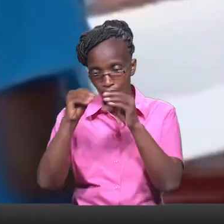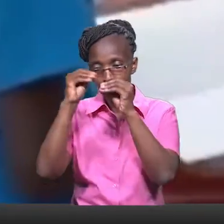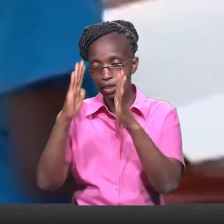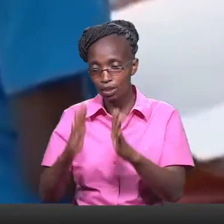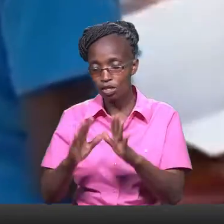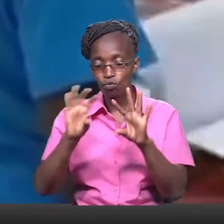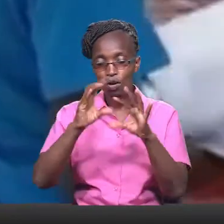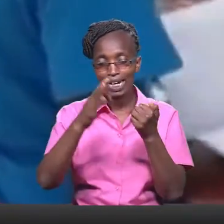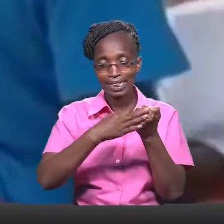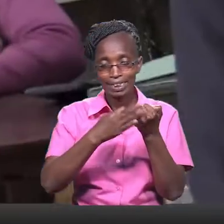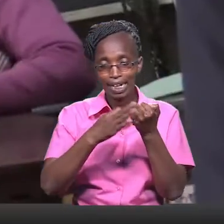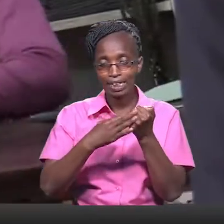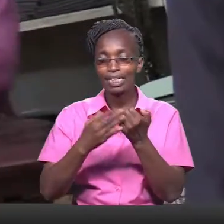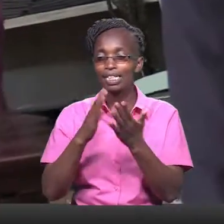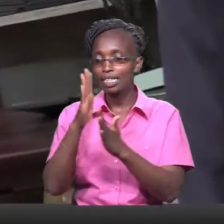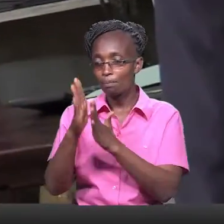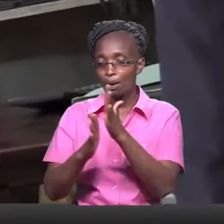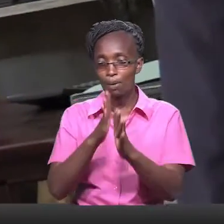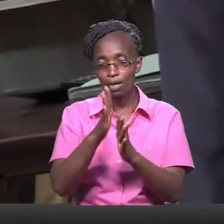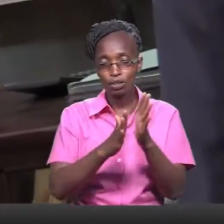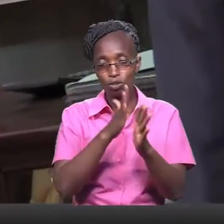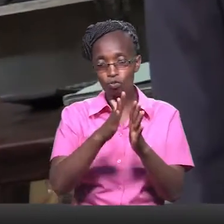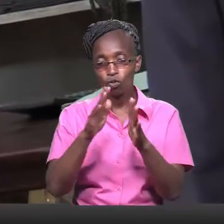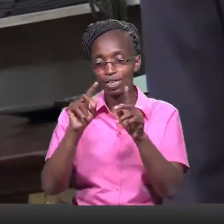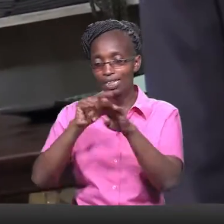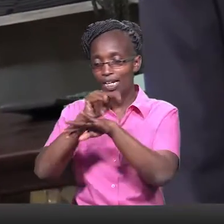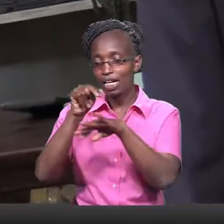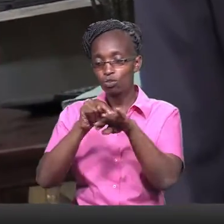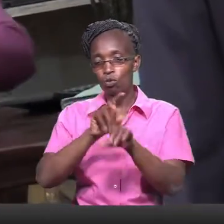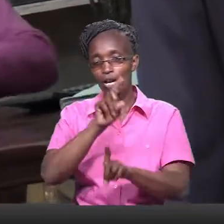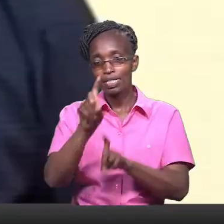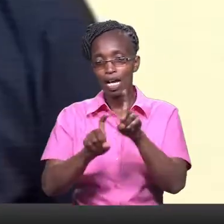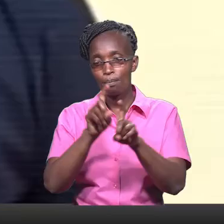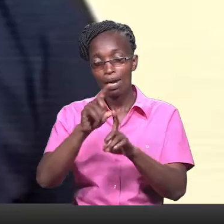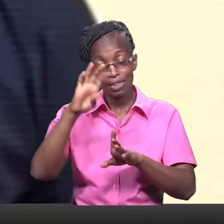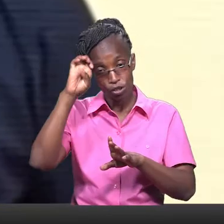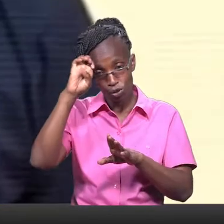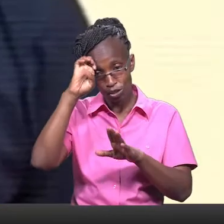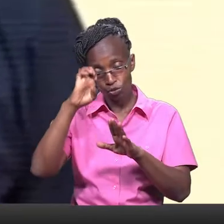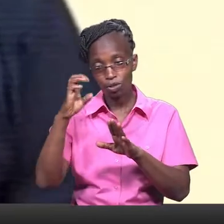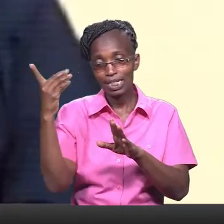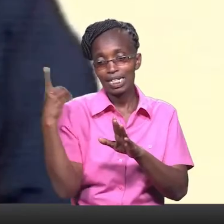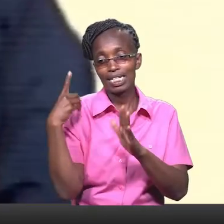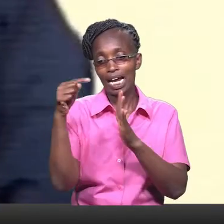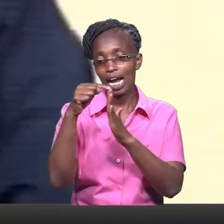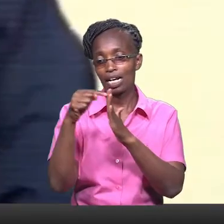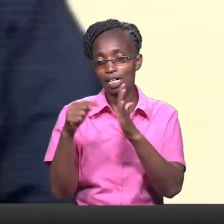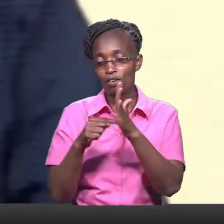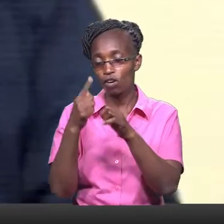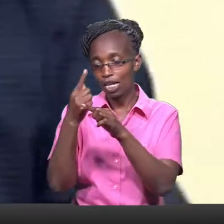wa kidato cha 4 na darasa la 8 wakiwa mbioni kujitayarisha kwa mitihani ya kitaifa. The education calendar for the